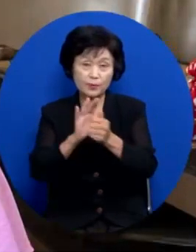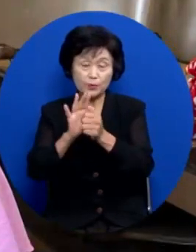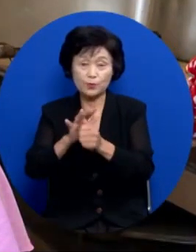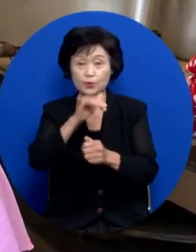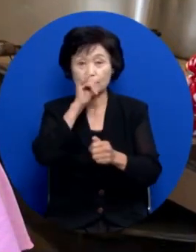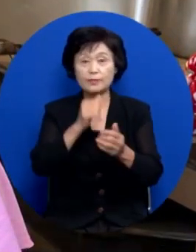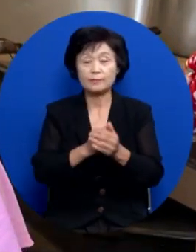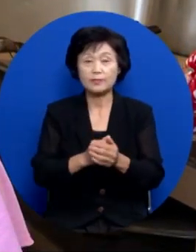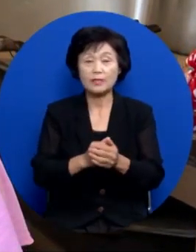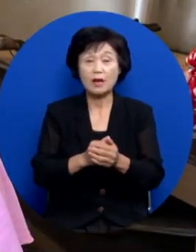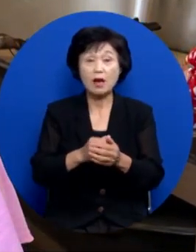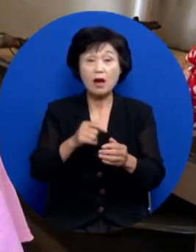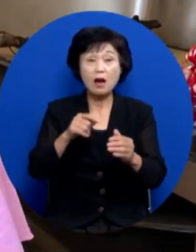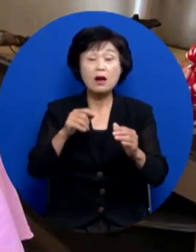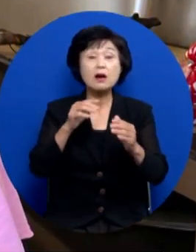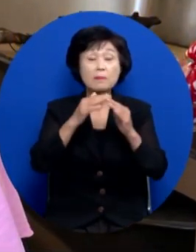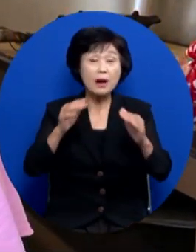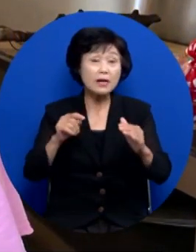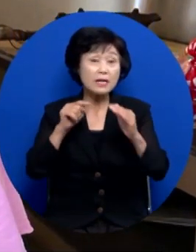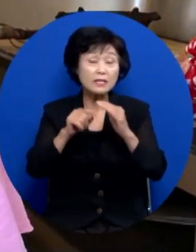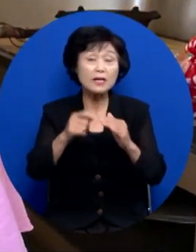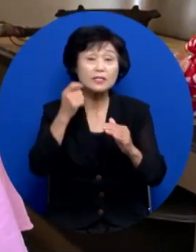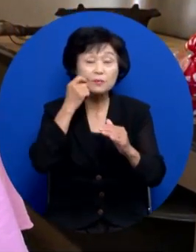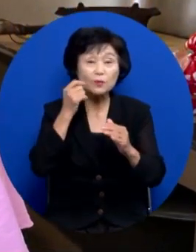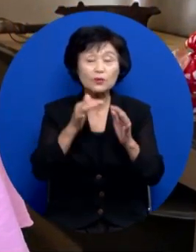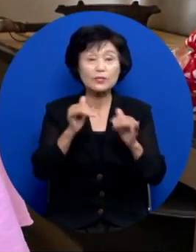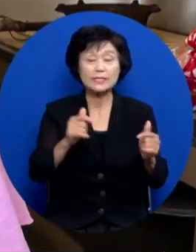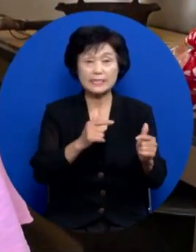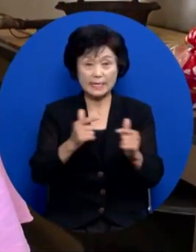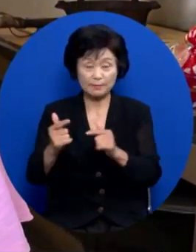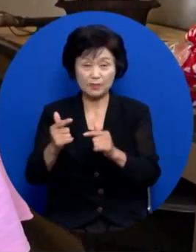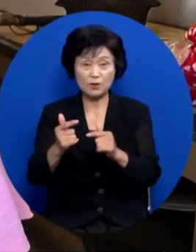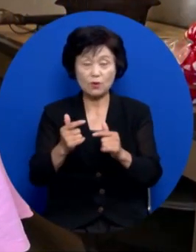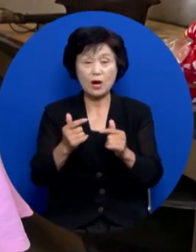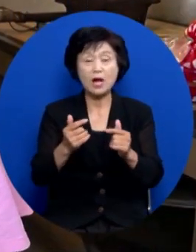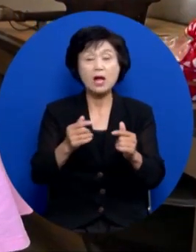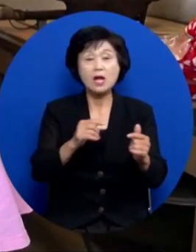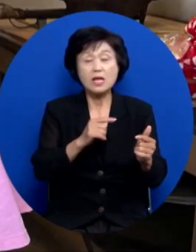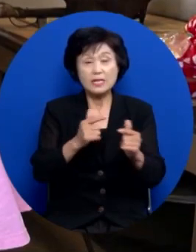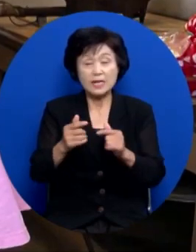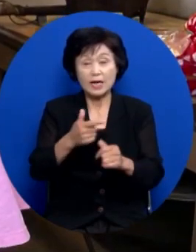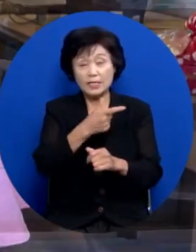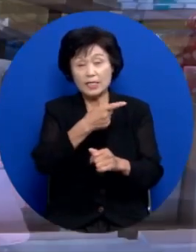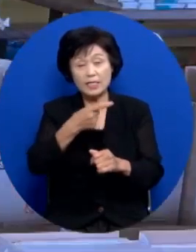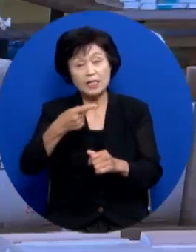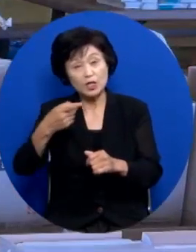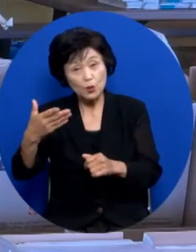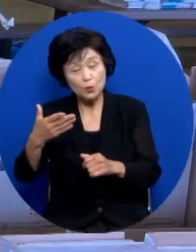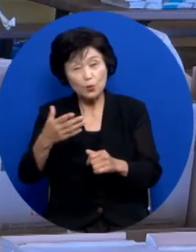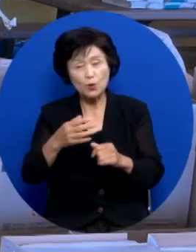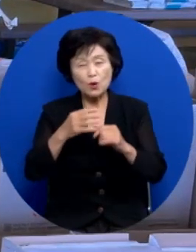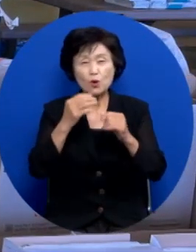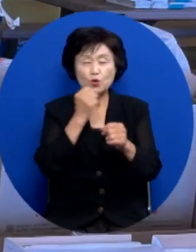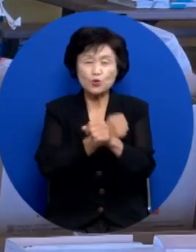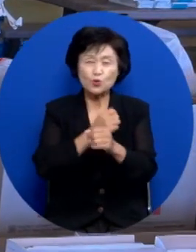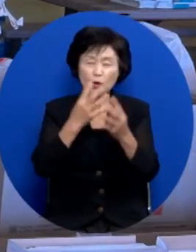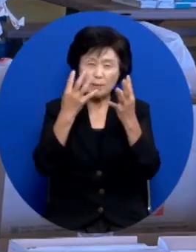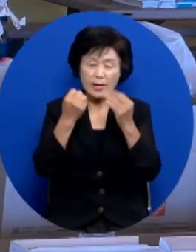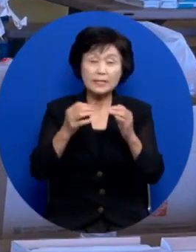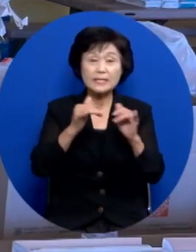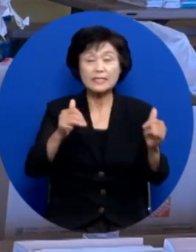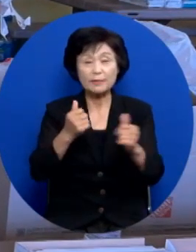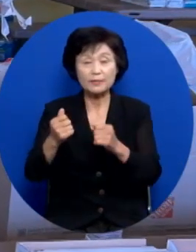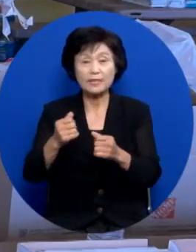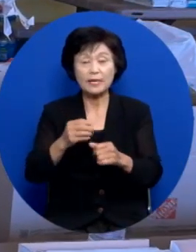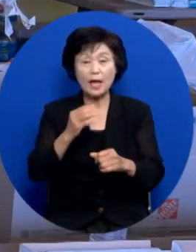통제돼 들어가지 못하는 주민들과 관공서 근무자들, 소방관들에게 샌드위치를 직접 만들어 나누고